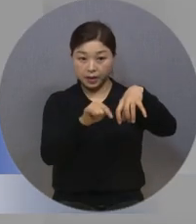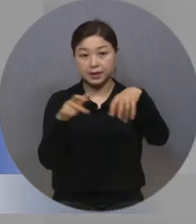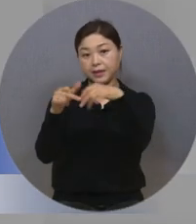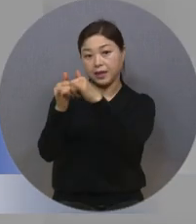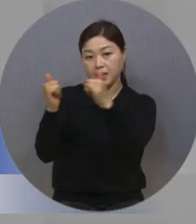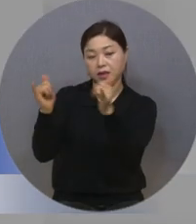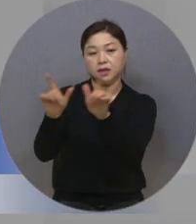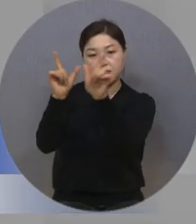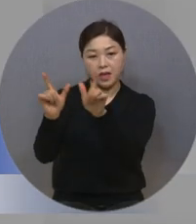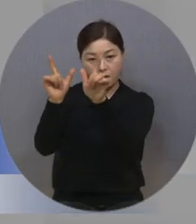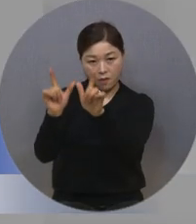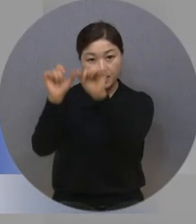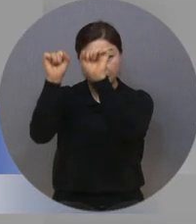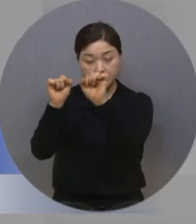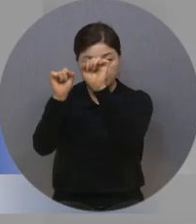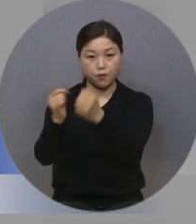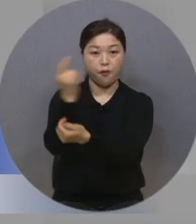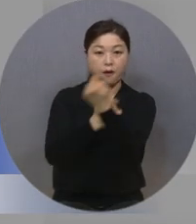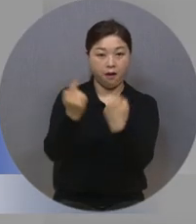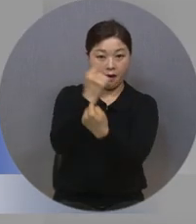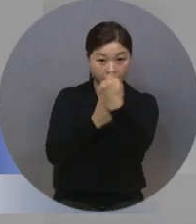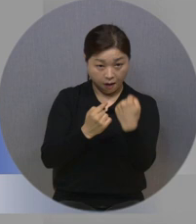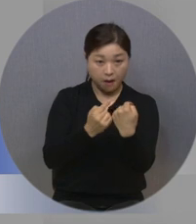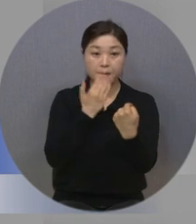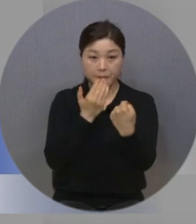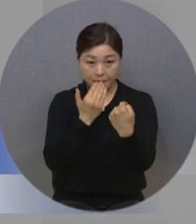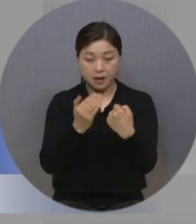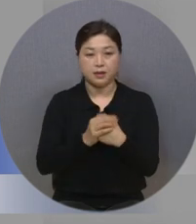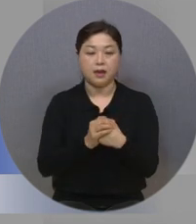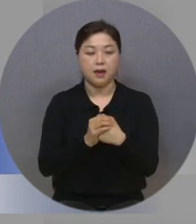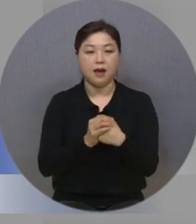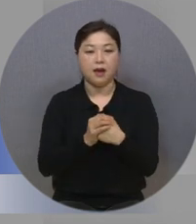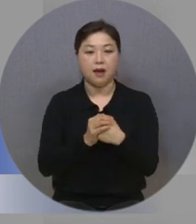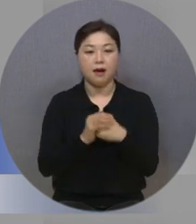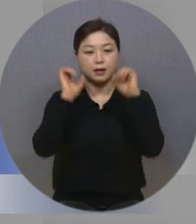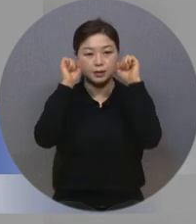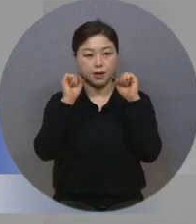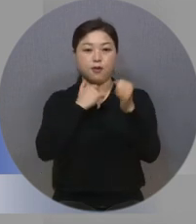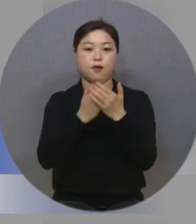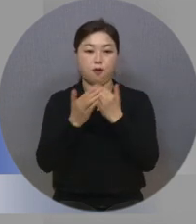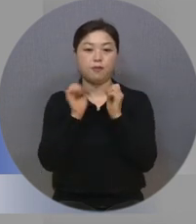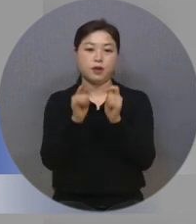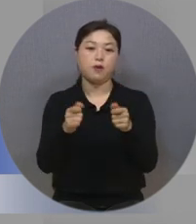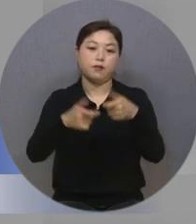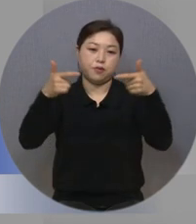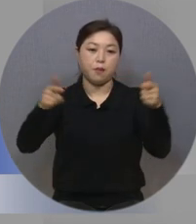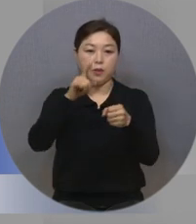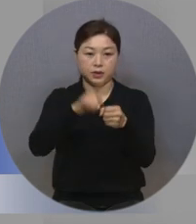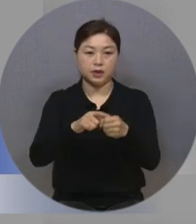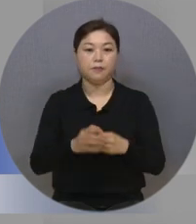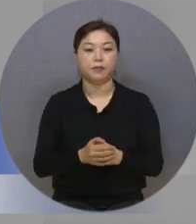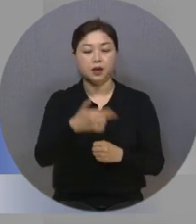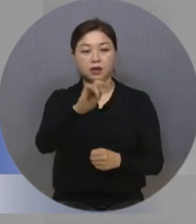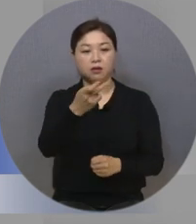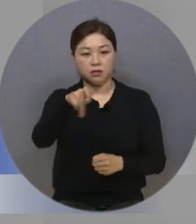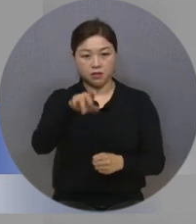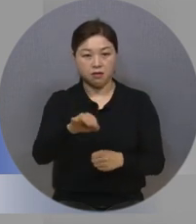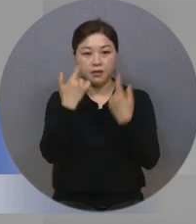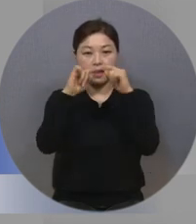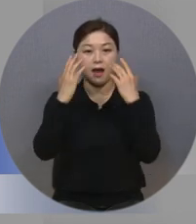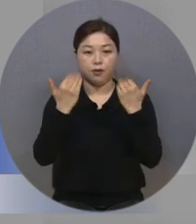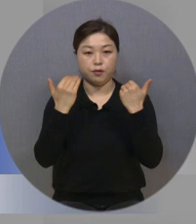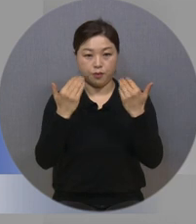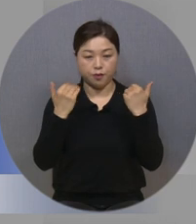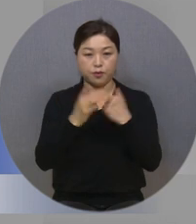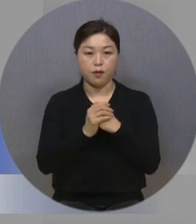장애인의 생활체육시설 접근성을 높이고 체육 참여계를 확대하기 위해 시작됐는데요 먼저 경성대학교에서는